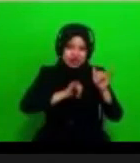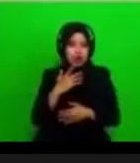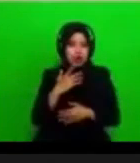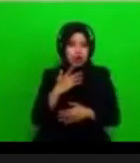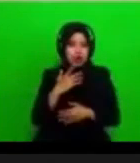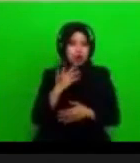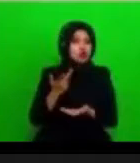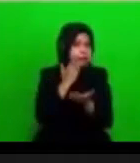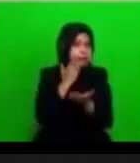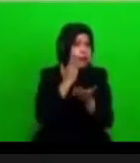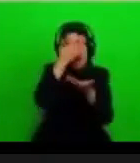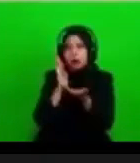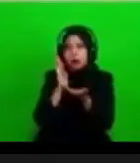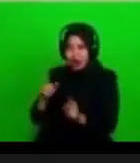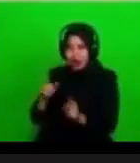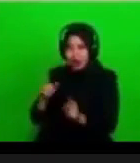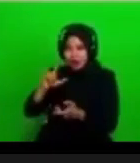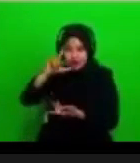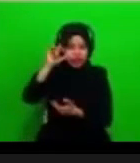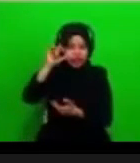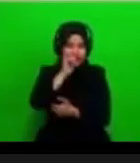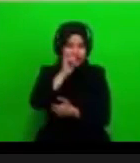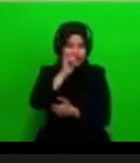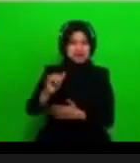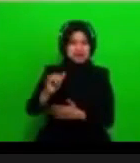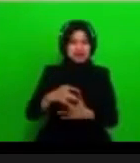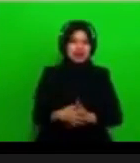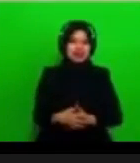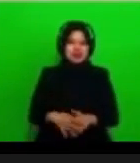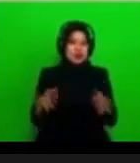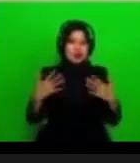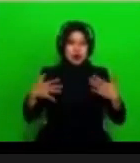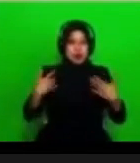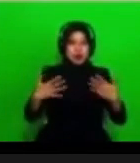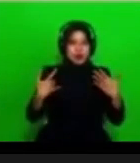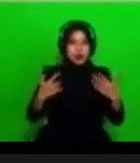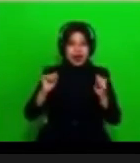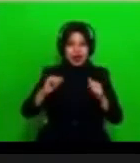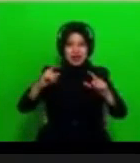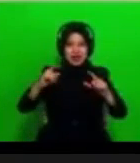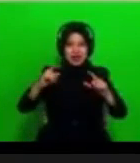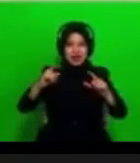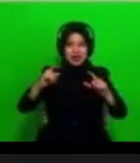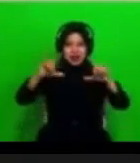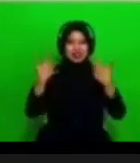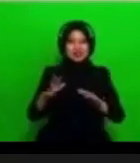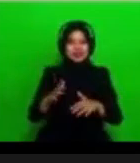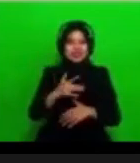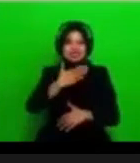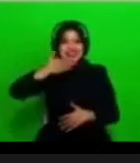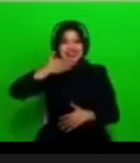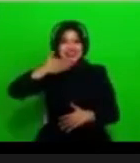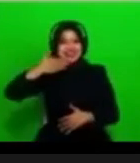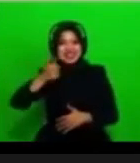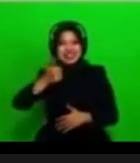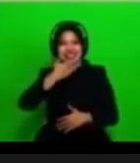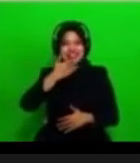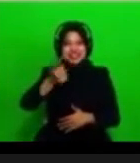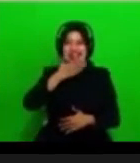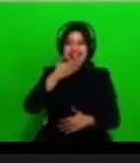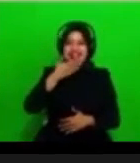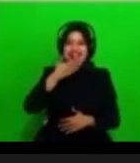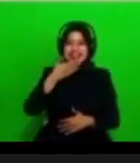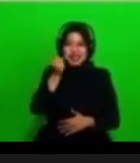ada yang touch up dari pagi. Betul. Ini karena akan ada foto bersama tentunya. Ya. Waduh, sudah tampil di sudah cantik-cantik nih